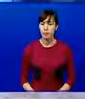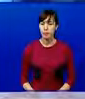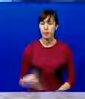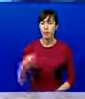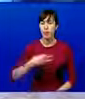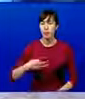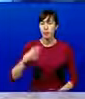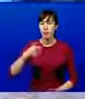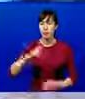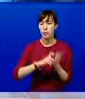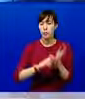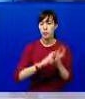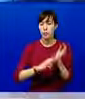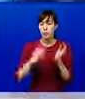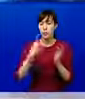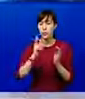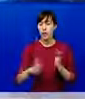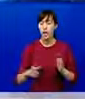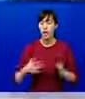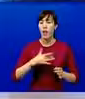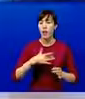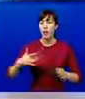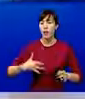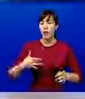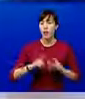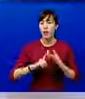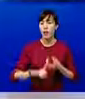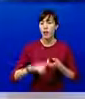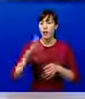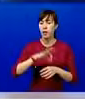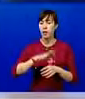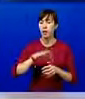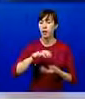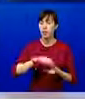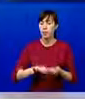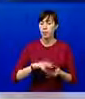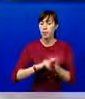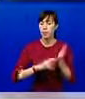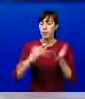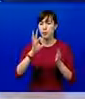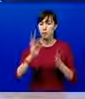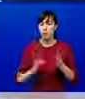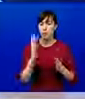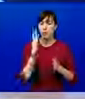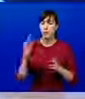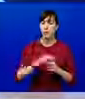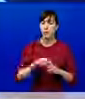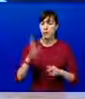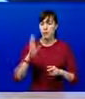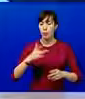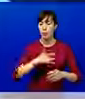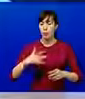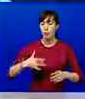Облысымызда 1784 адам туберкулездің жылдам жұқпалы түрімен тіркелген. Оның 85% тұрақты ем қабылдағанмен өкпе